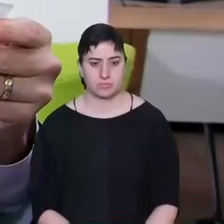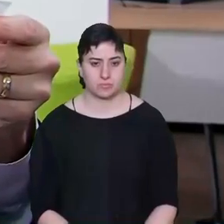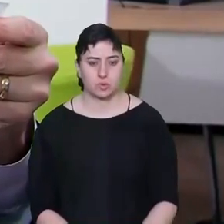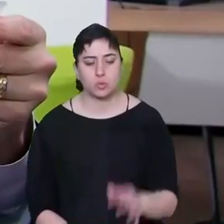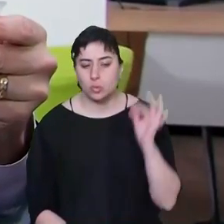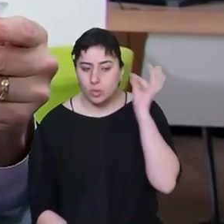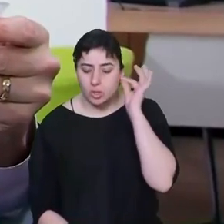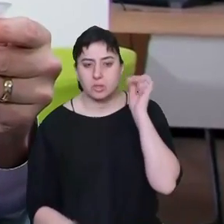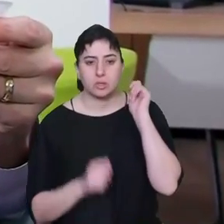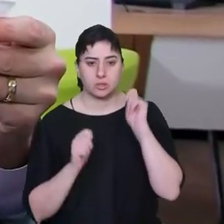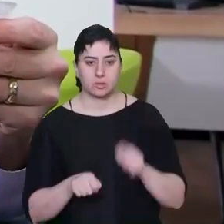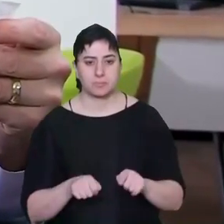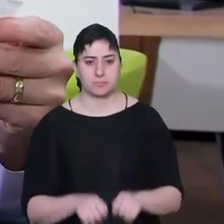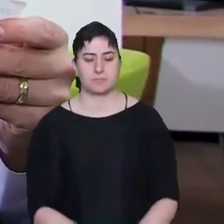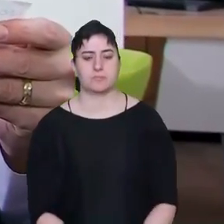Kulaklığı tak.